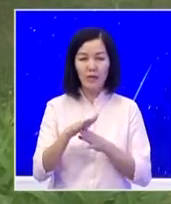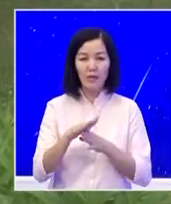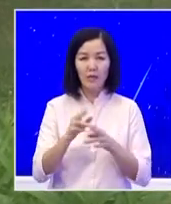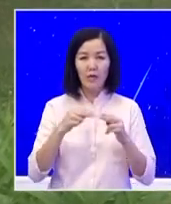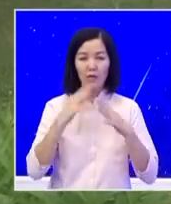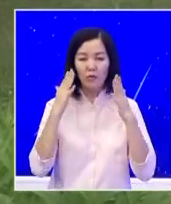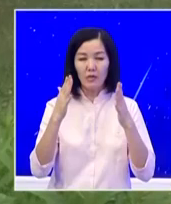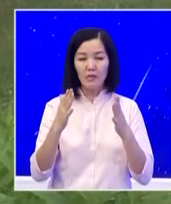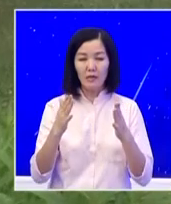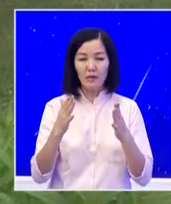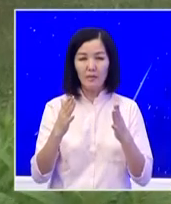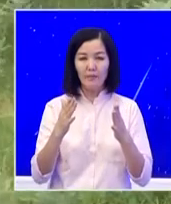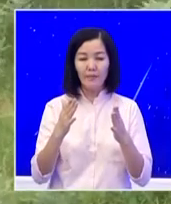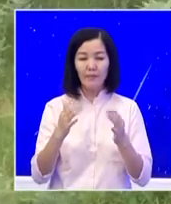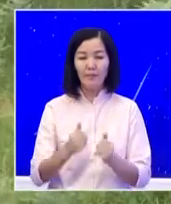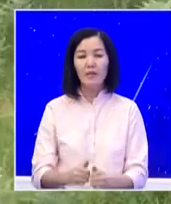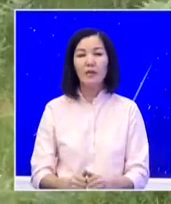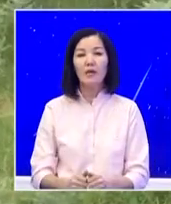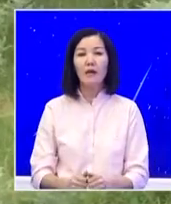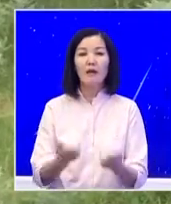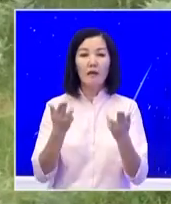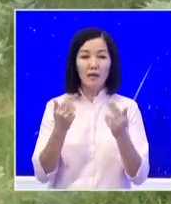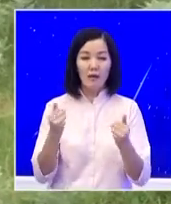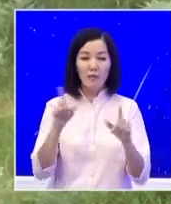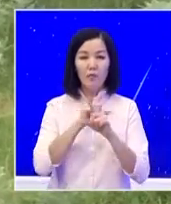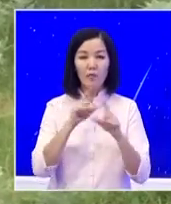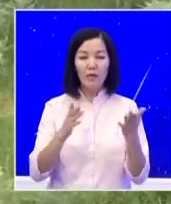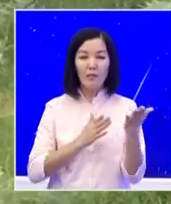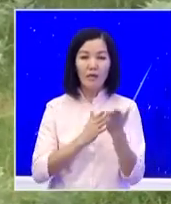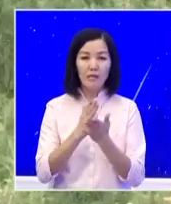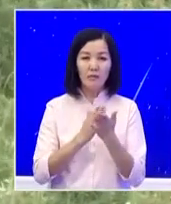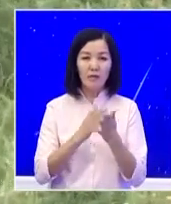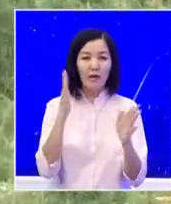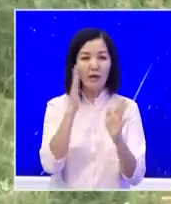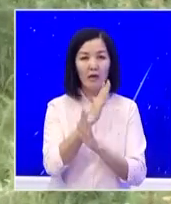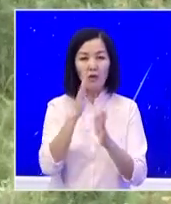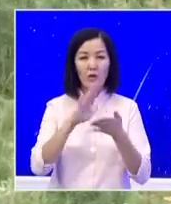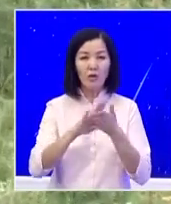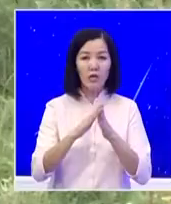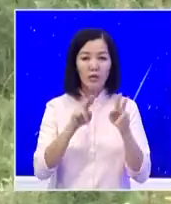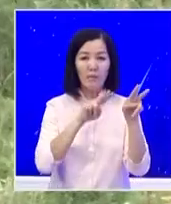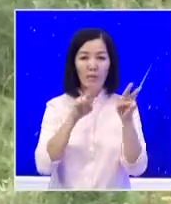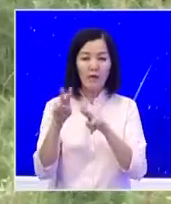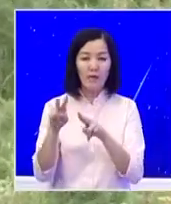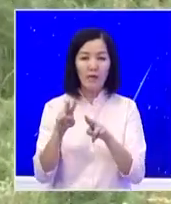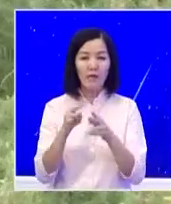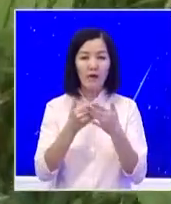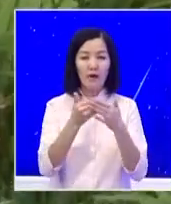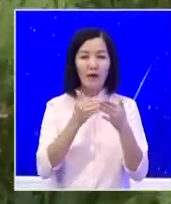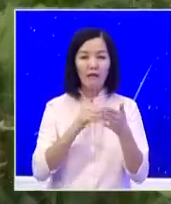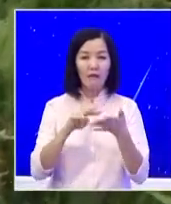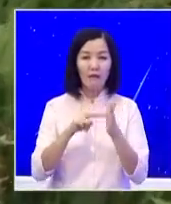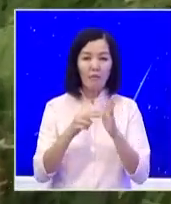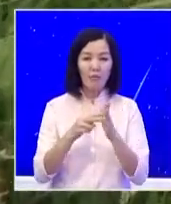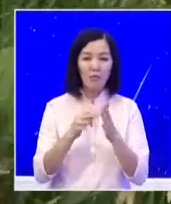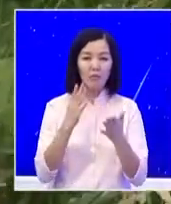ескеріп, елеп, бағалағанына. Бұл мекеме қызметкерлері өңірдің экологиялық ахуалын бақылайды, аналитикалық жұмыс жүргізеді.